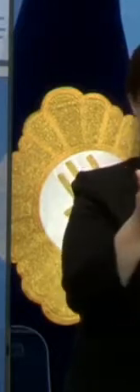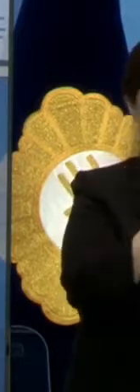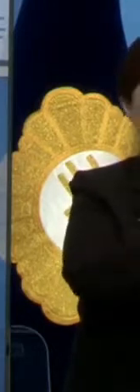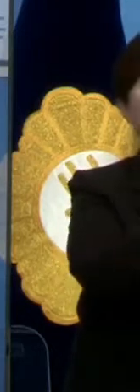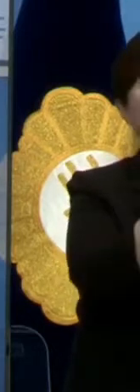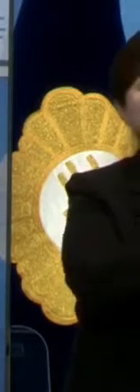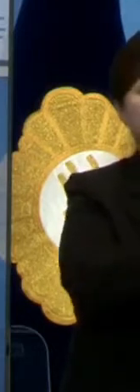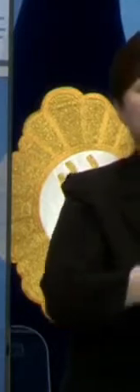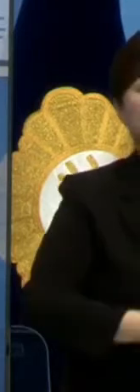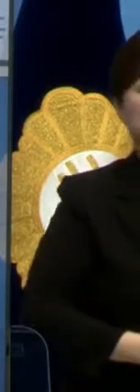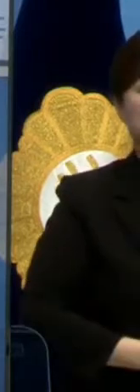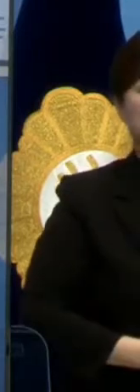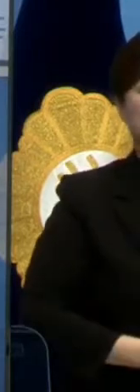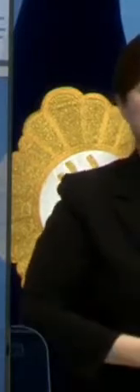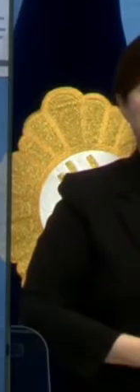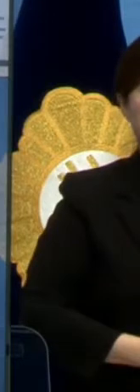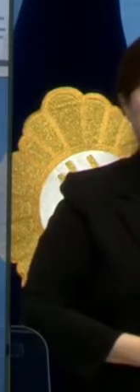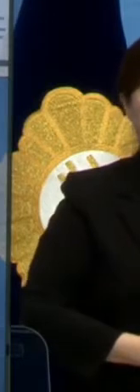죽었습니다.